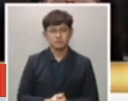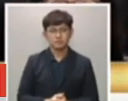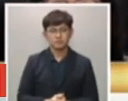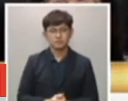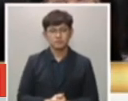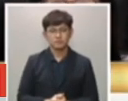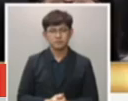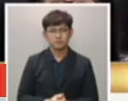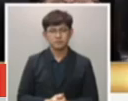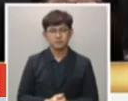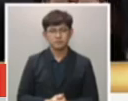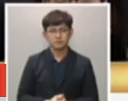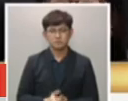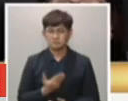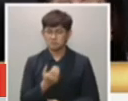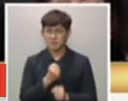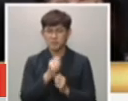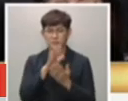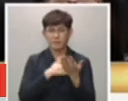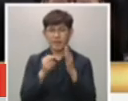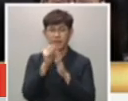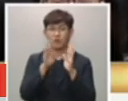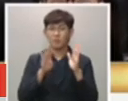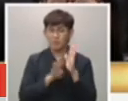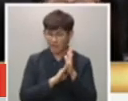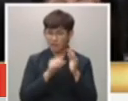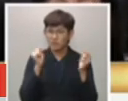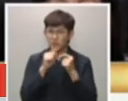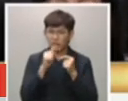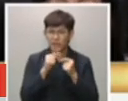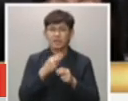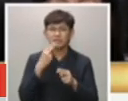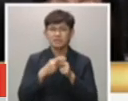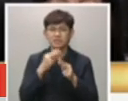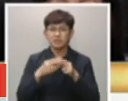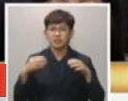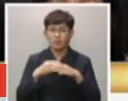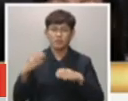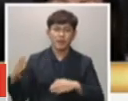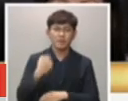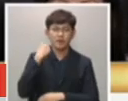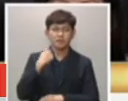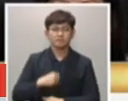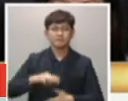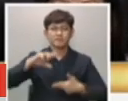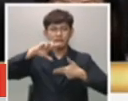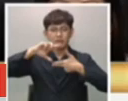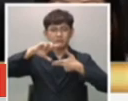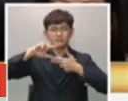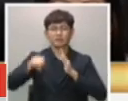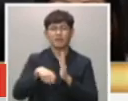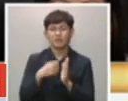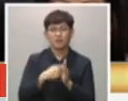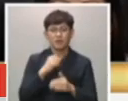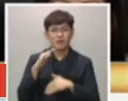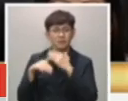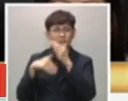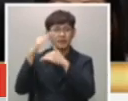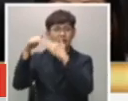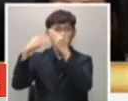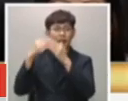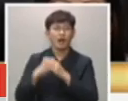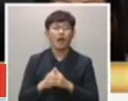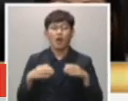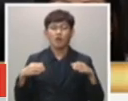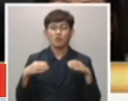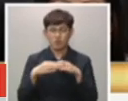ท่านถึงขนาดทำนโยบายเป็นชื่อพรรคการเมืองครับนโยบายประชารัฐบอกว่าเป็นการพัฒนาร่วมกันระหว่างเอกชนราย